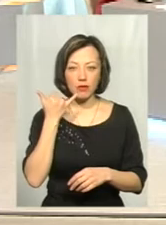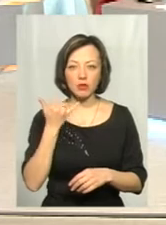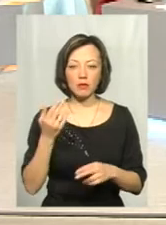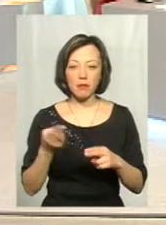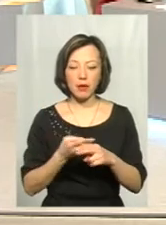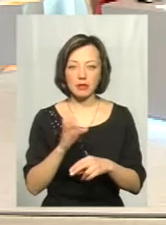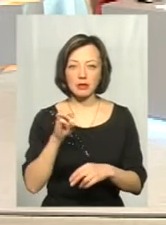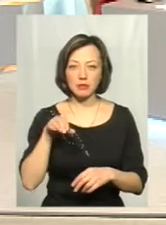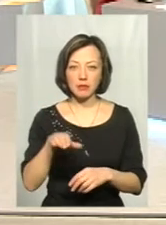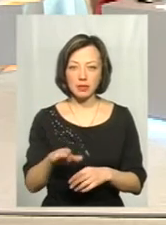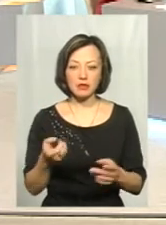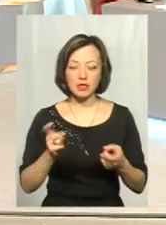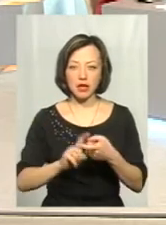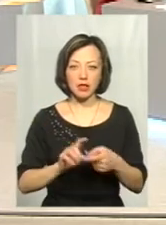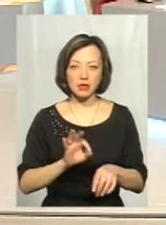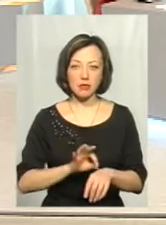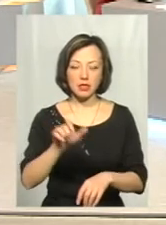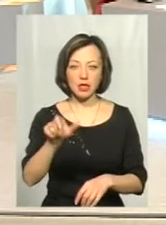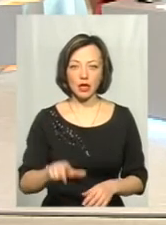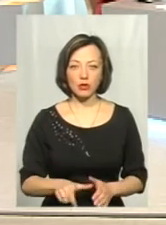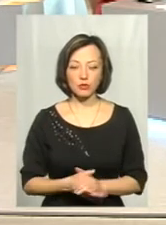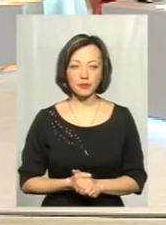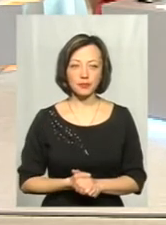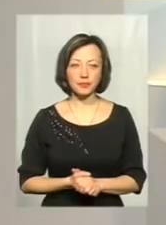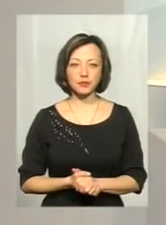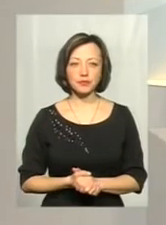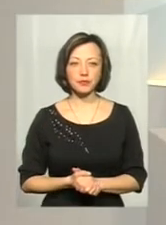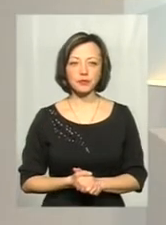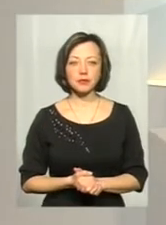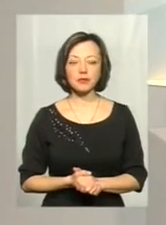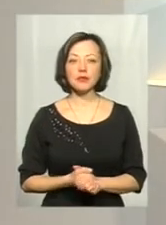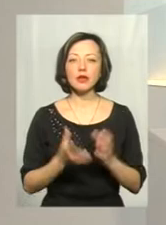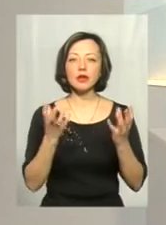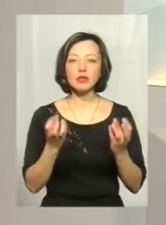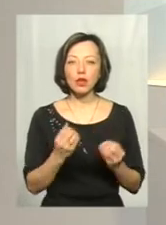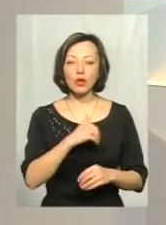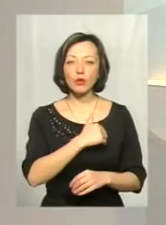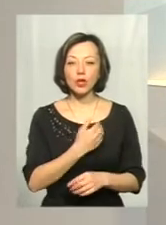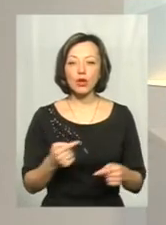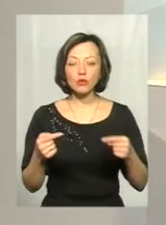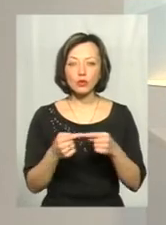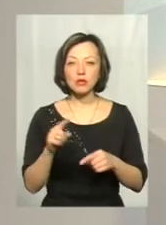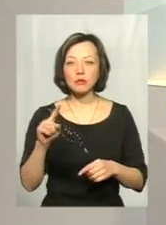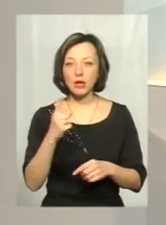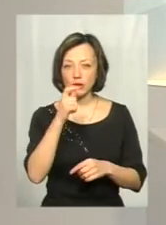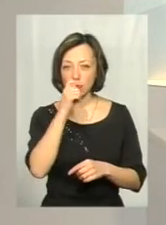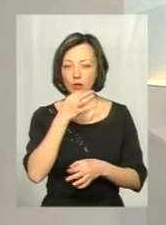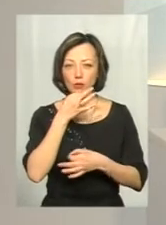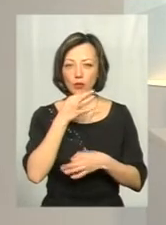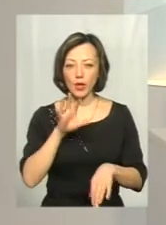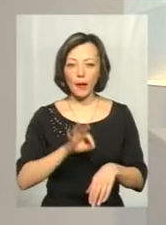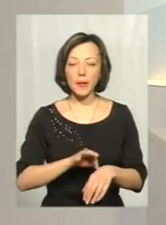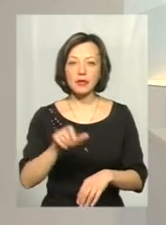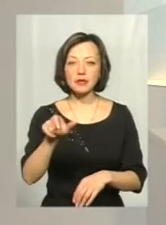смс-ок зв'язатися з пацієнтом. Ще хотіла уточнити, тобто з 1 квітня будь-який пацієнт,